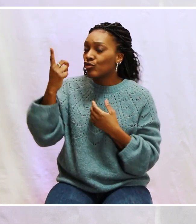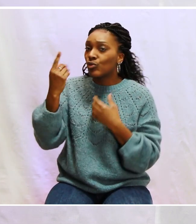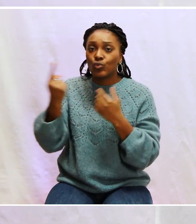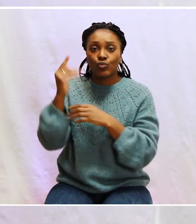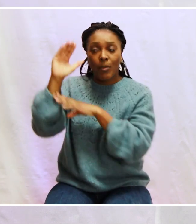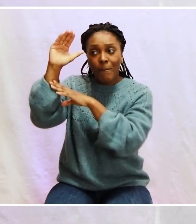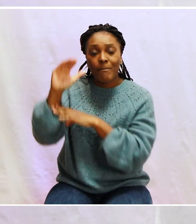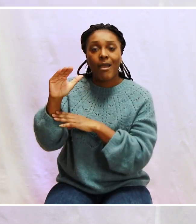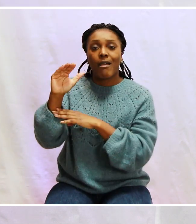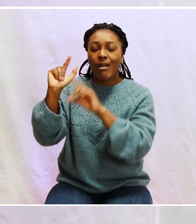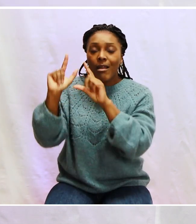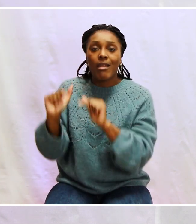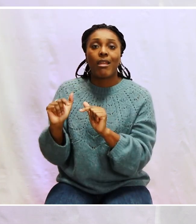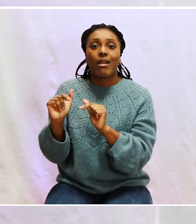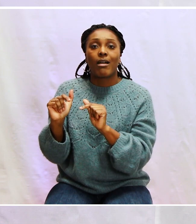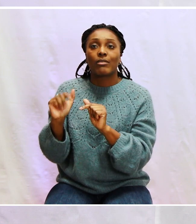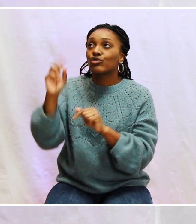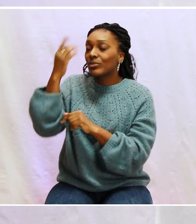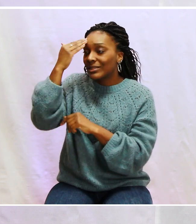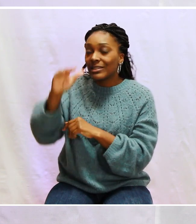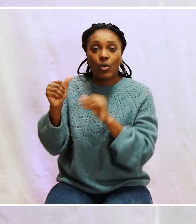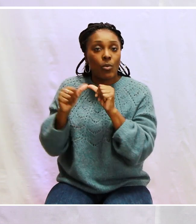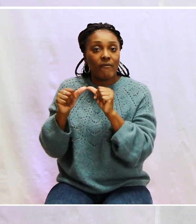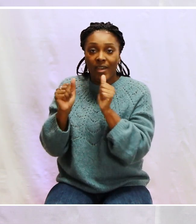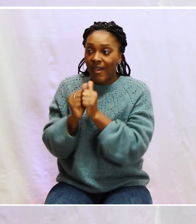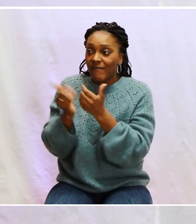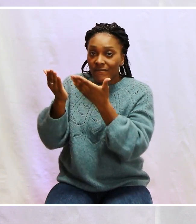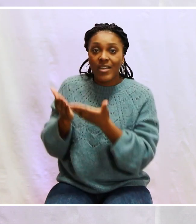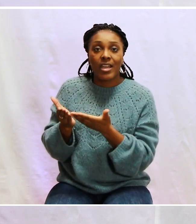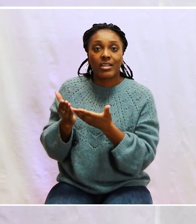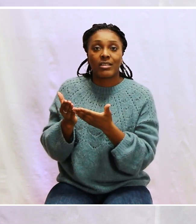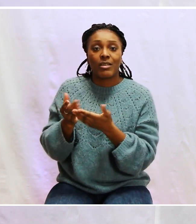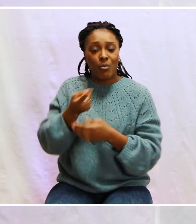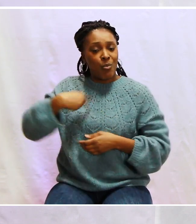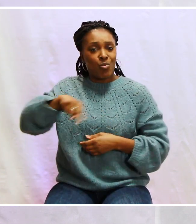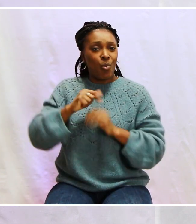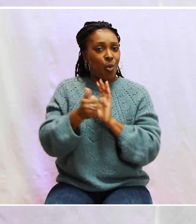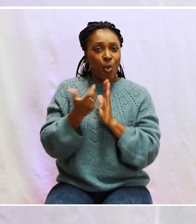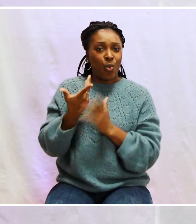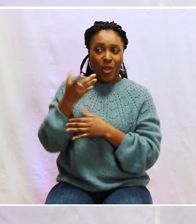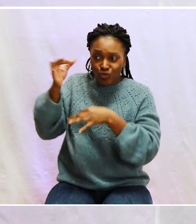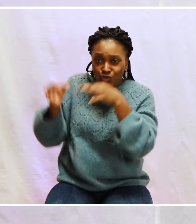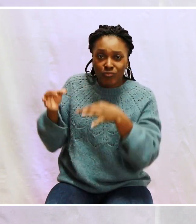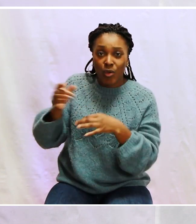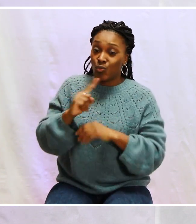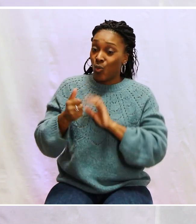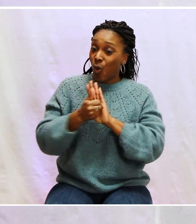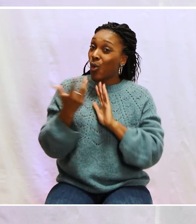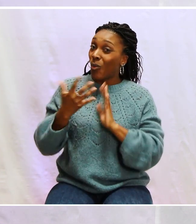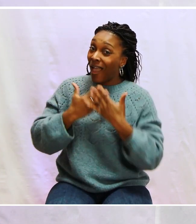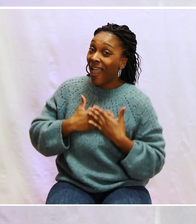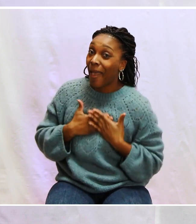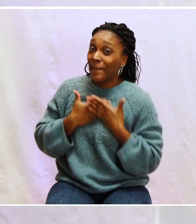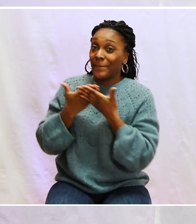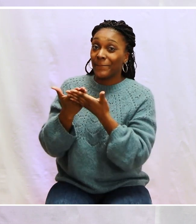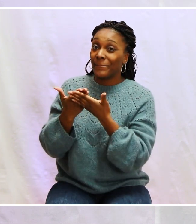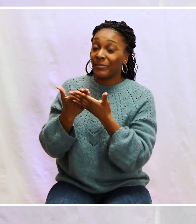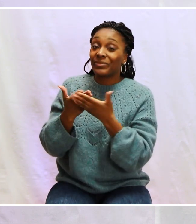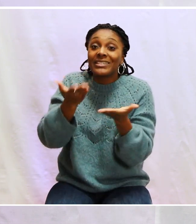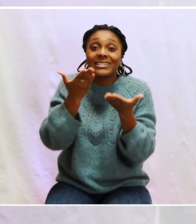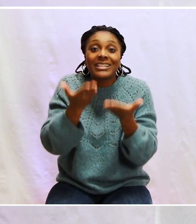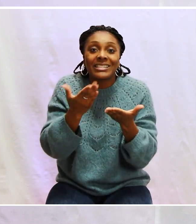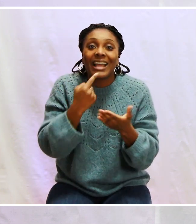main posée sur son enfant et il sait ce qu'il va faire avec. Notre part, c'est pas le jugement, c'est d'aimer. Et c'est cela,